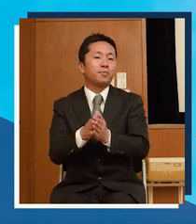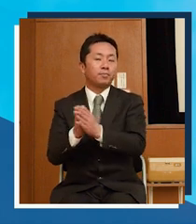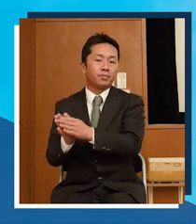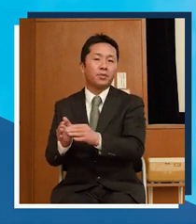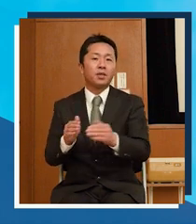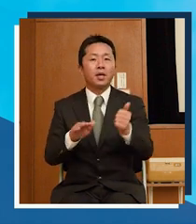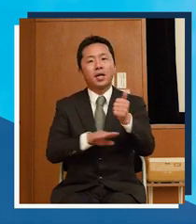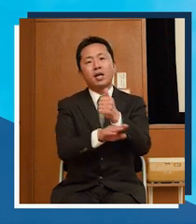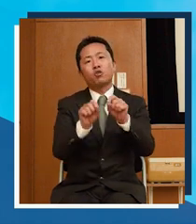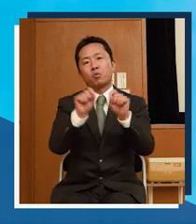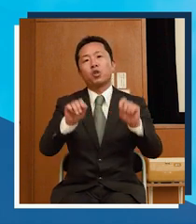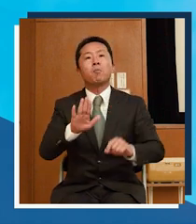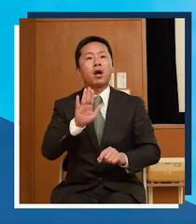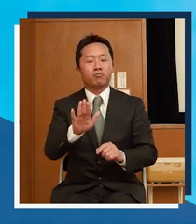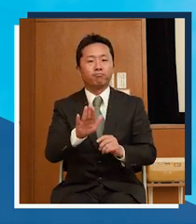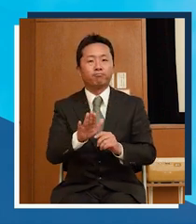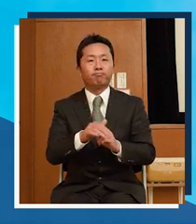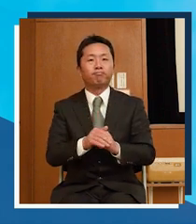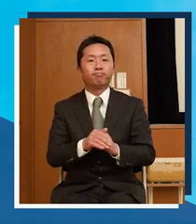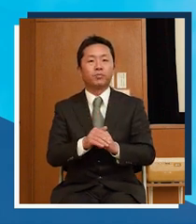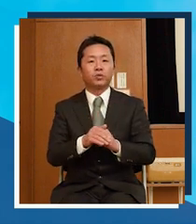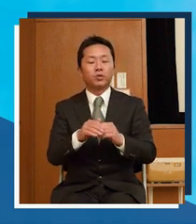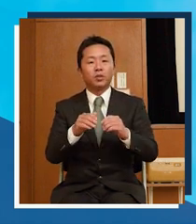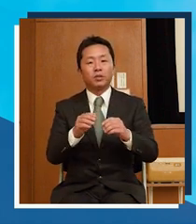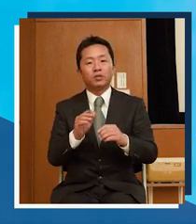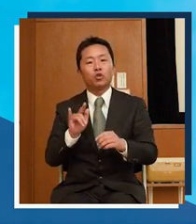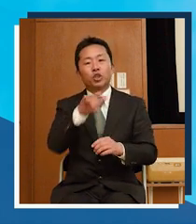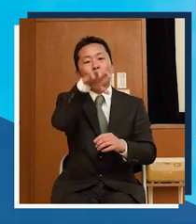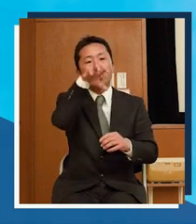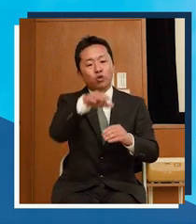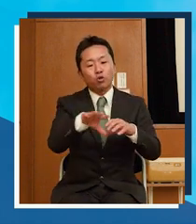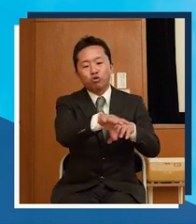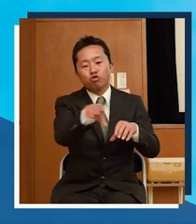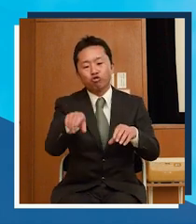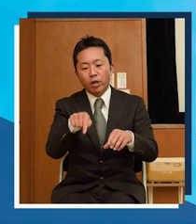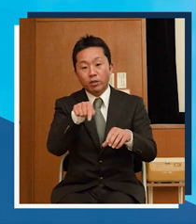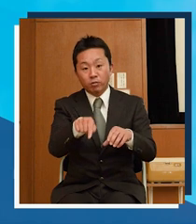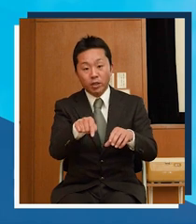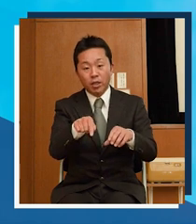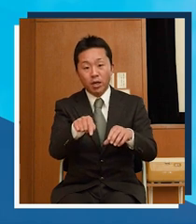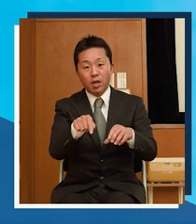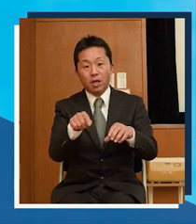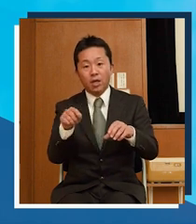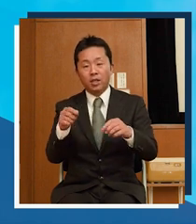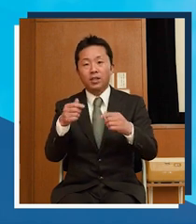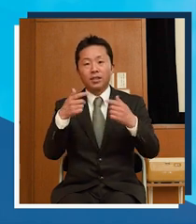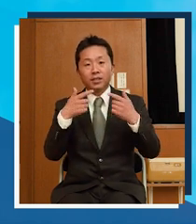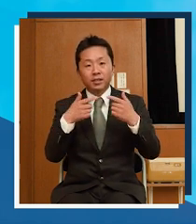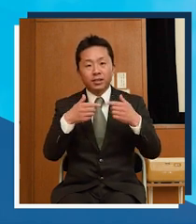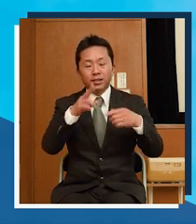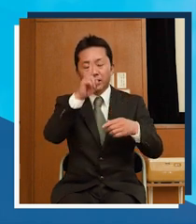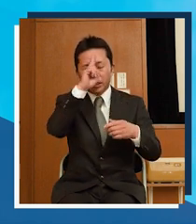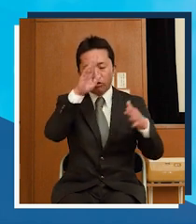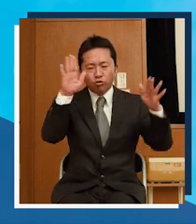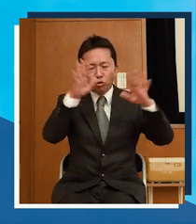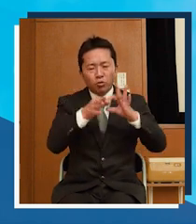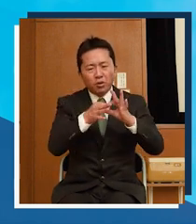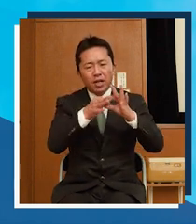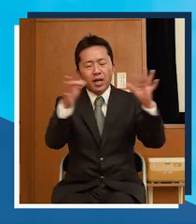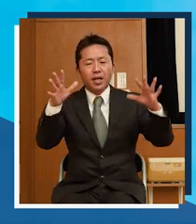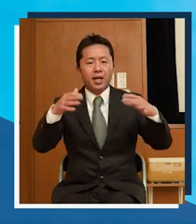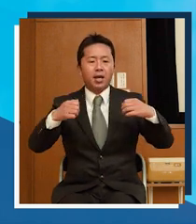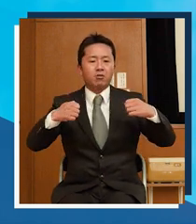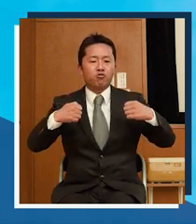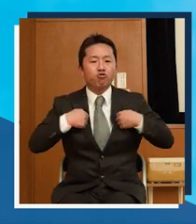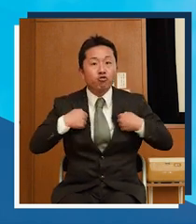ています不天満飛行場や風飛行場の周辺では常駐期に加え外大機による昼夜を問わない訓練による